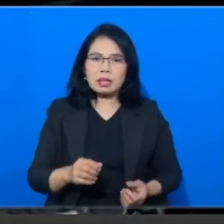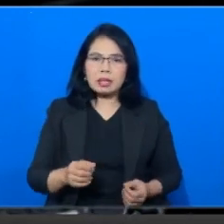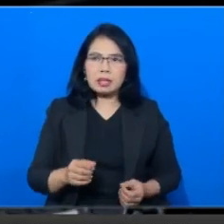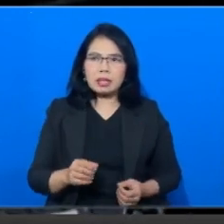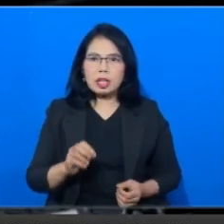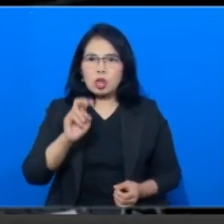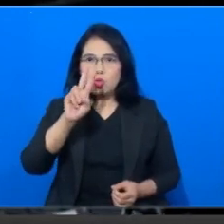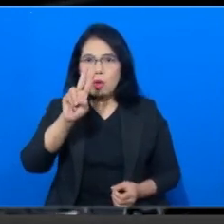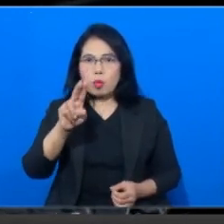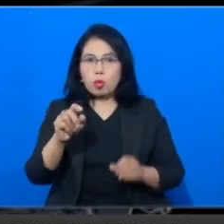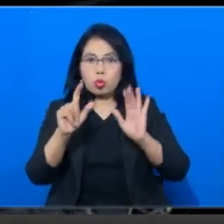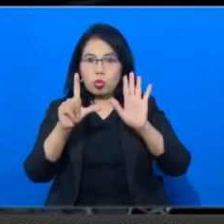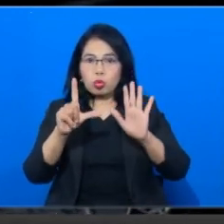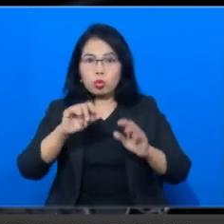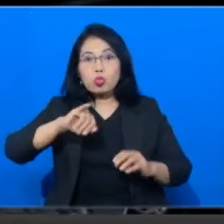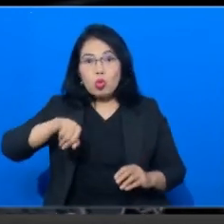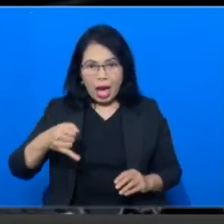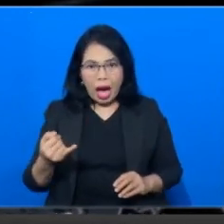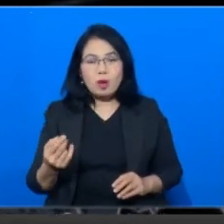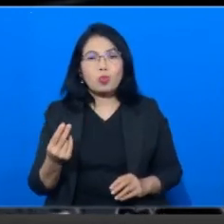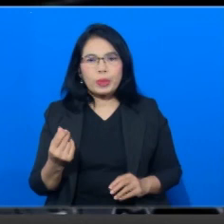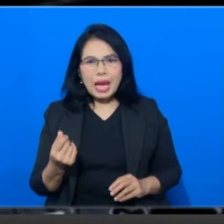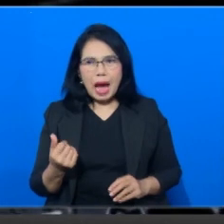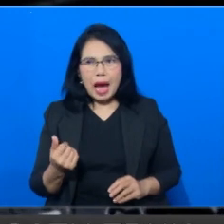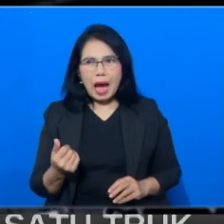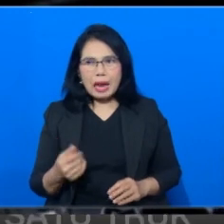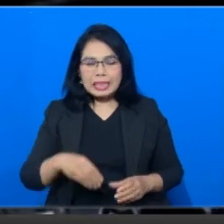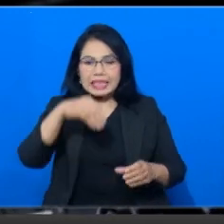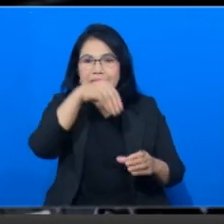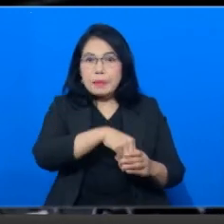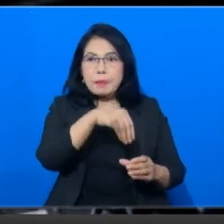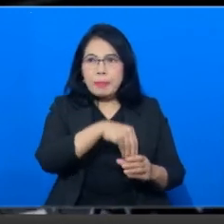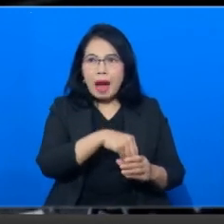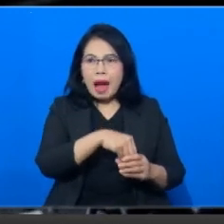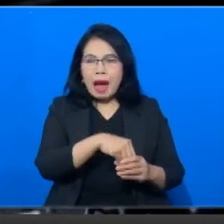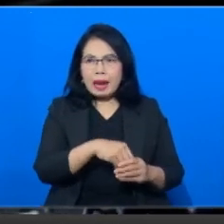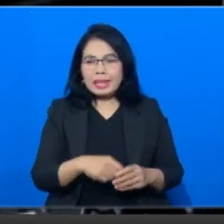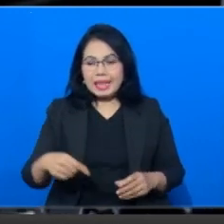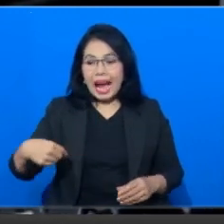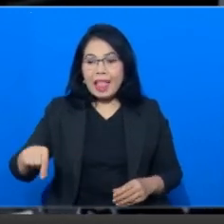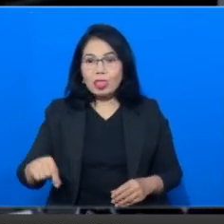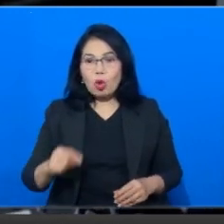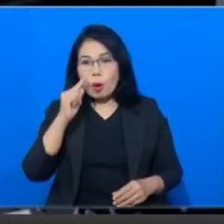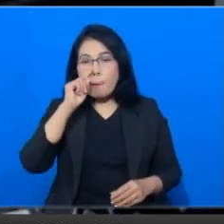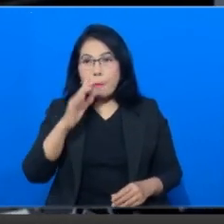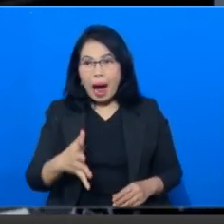27 juta. Sudah 27 juta. Pak disimpan kantor bank